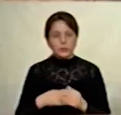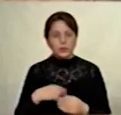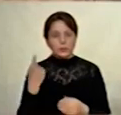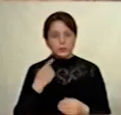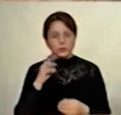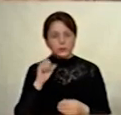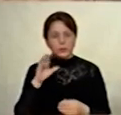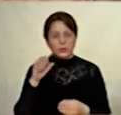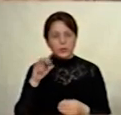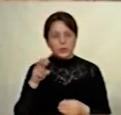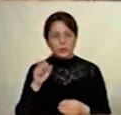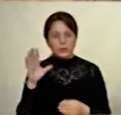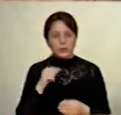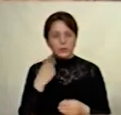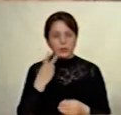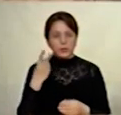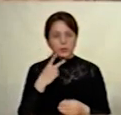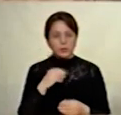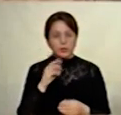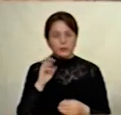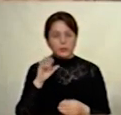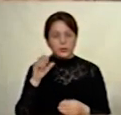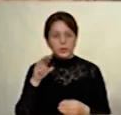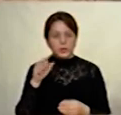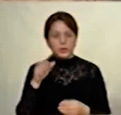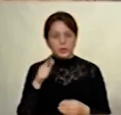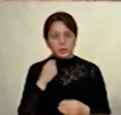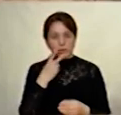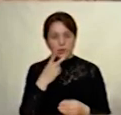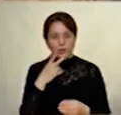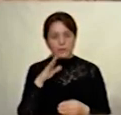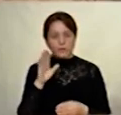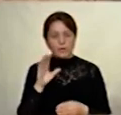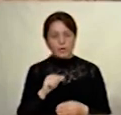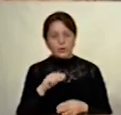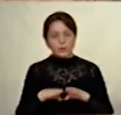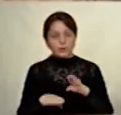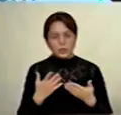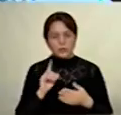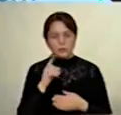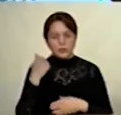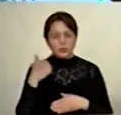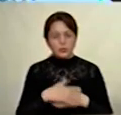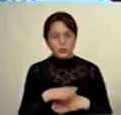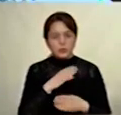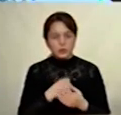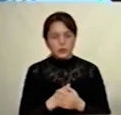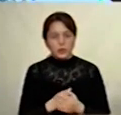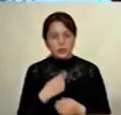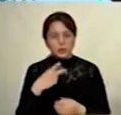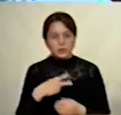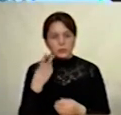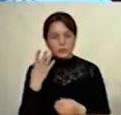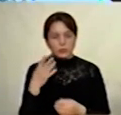birinchi masala va ikkinchi masalaga e'tiboringizni qarating, solishtiring, qanday xulosa chiqargan bo'lardingiz. 24 ni 41